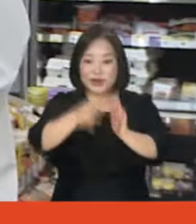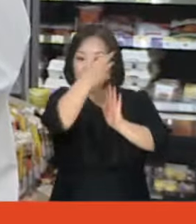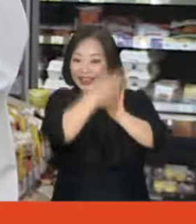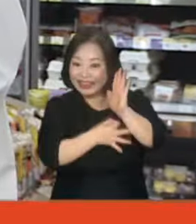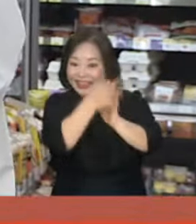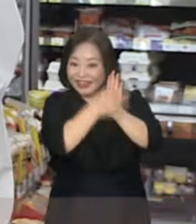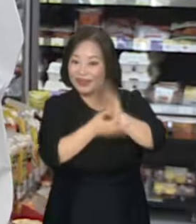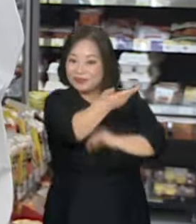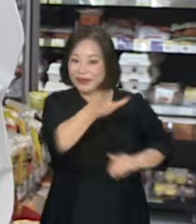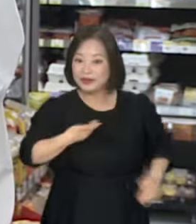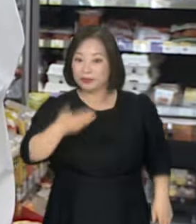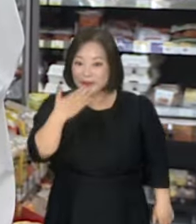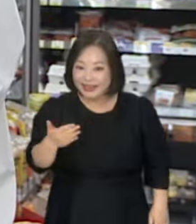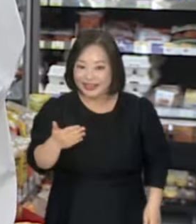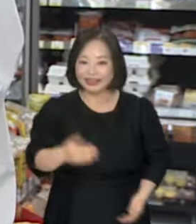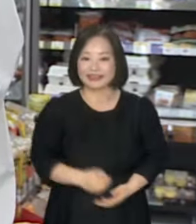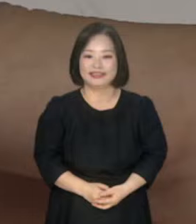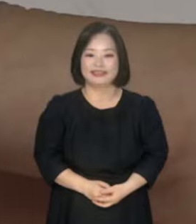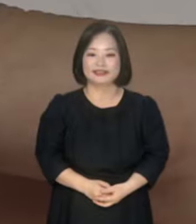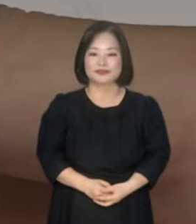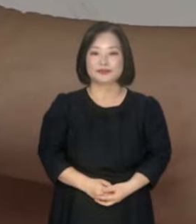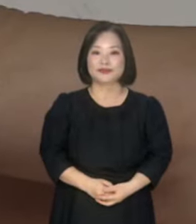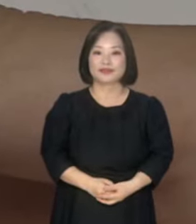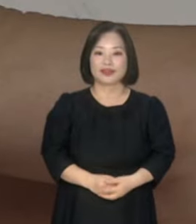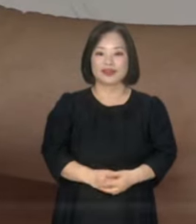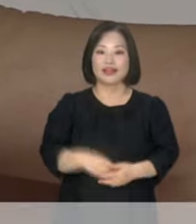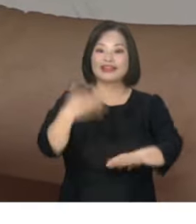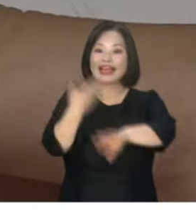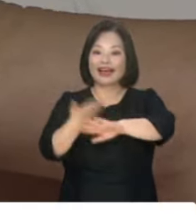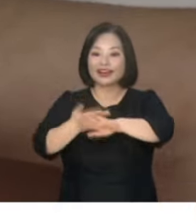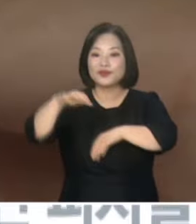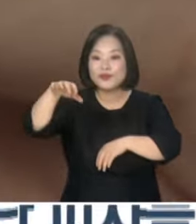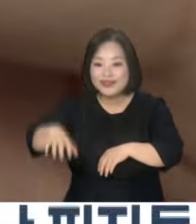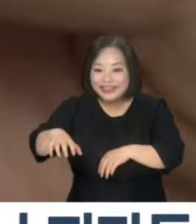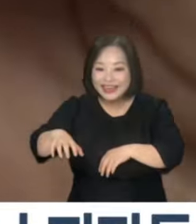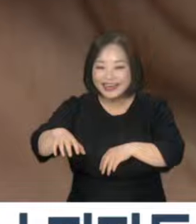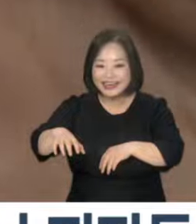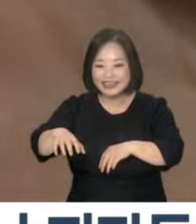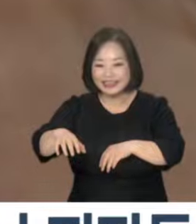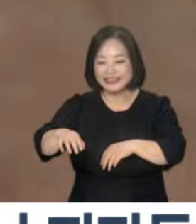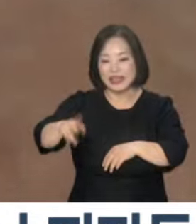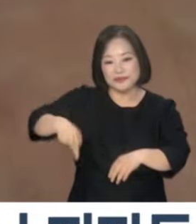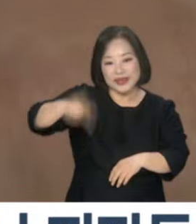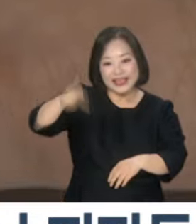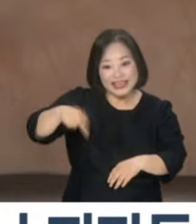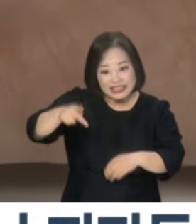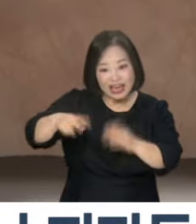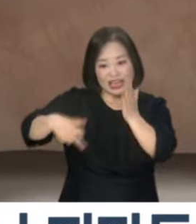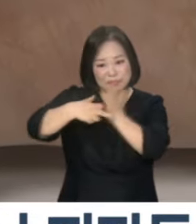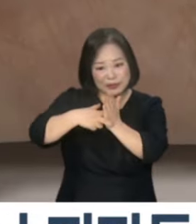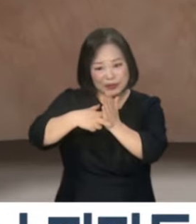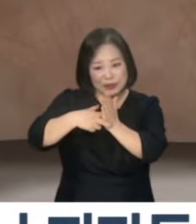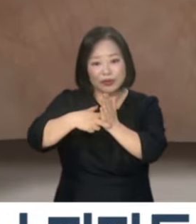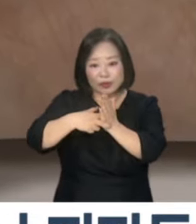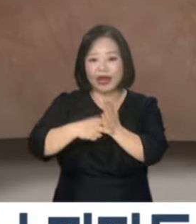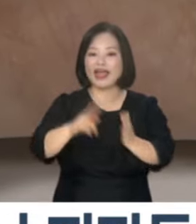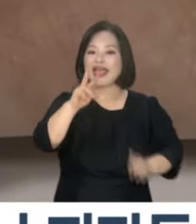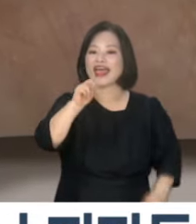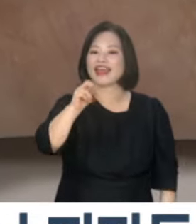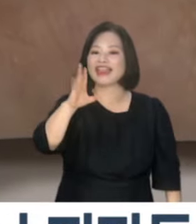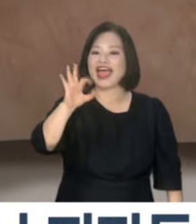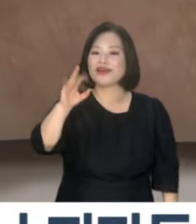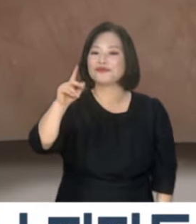비트코인을 경품으로 받을 수 있습니다. 또 다른 거래소는 피자 기프티콘에 대한 대체 불가능 토큰,